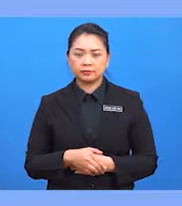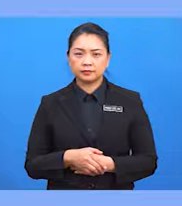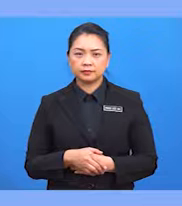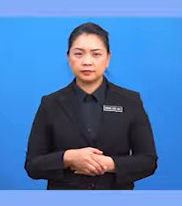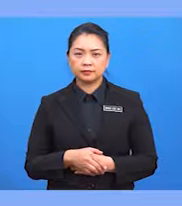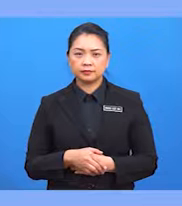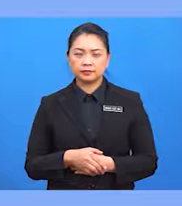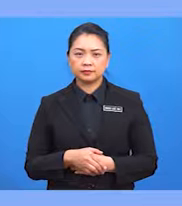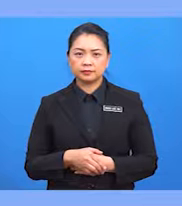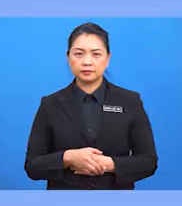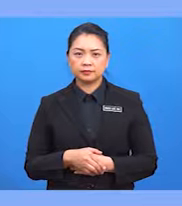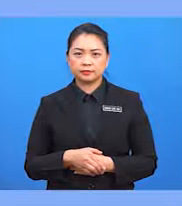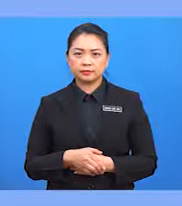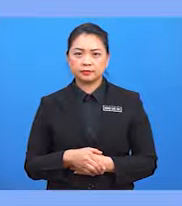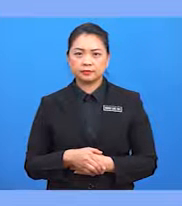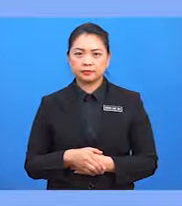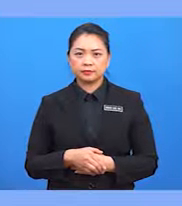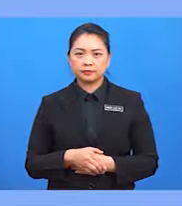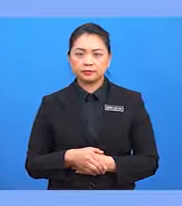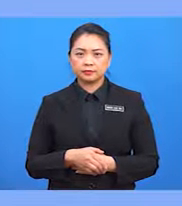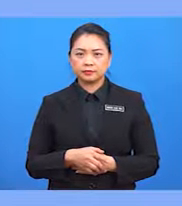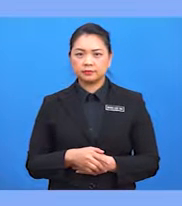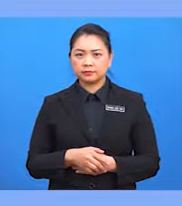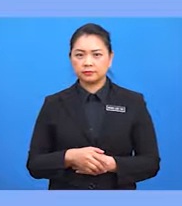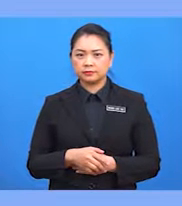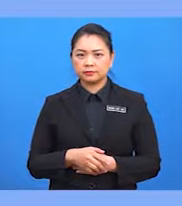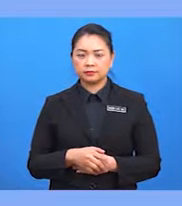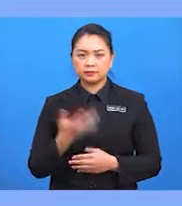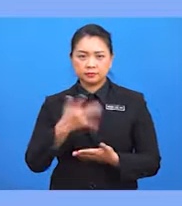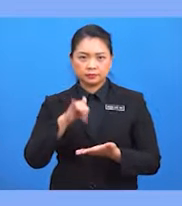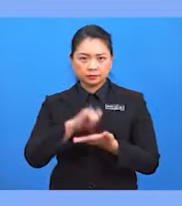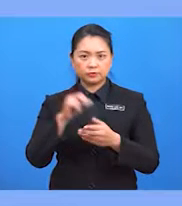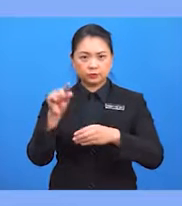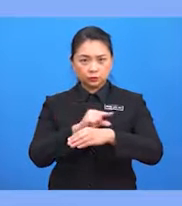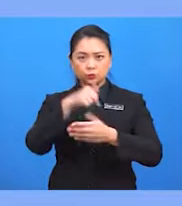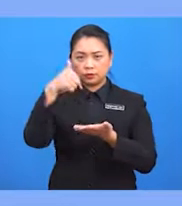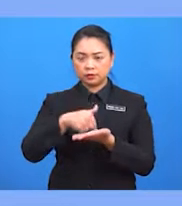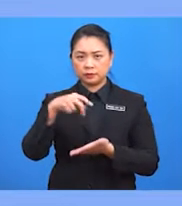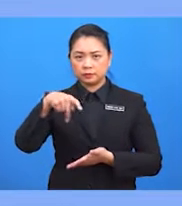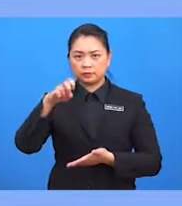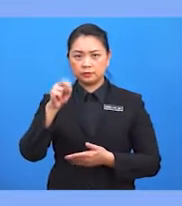Okey, kita delete pada layer yang sebelum ni. Kemudian menggunakan pen tool, kita buat pada potongan untuk layer